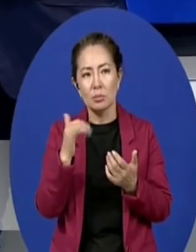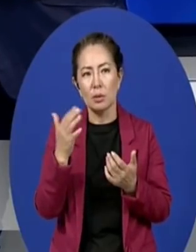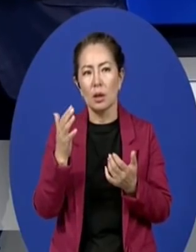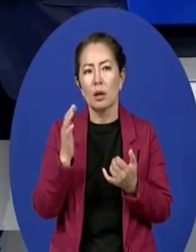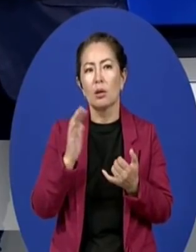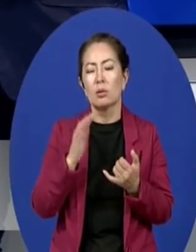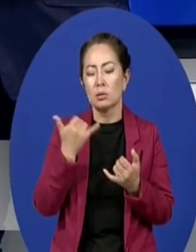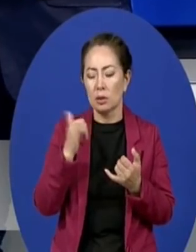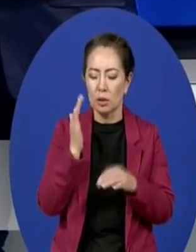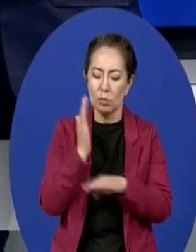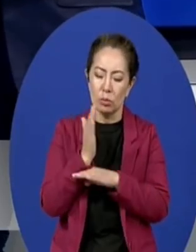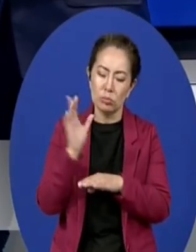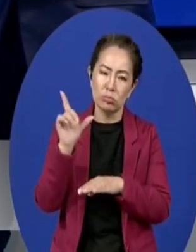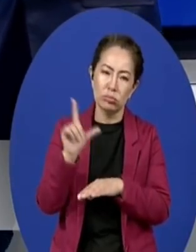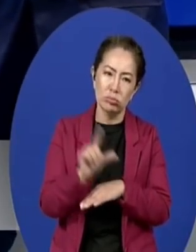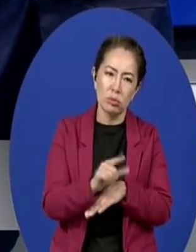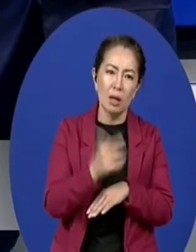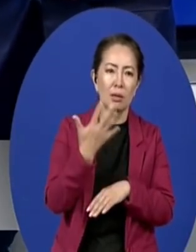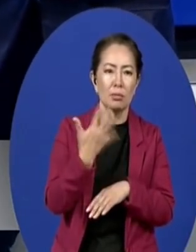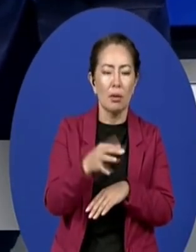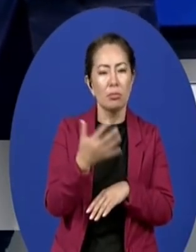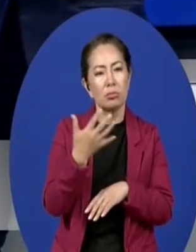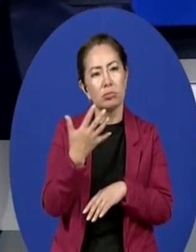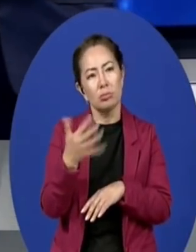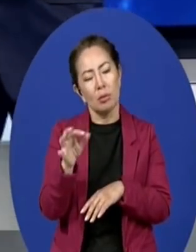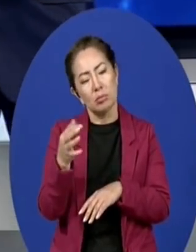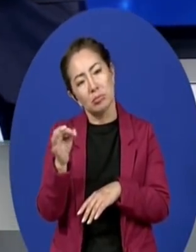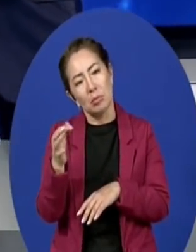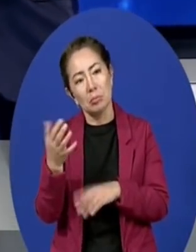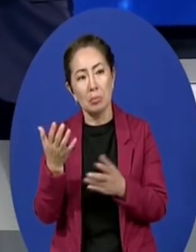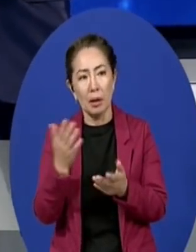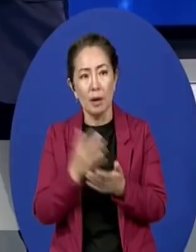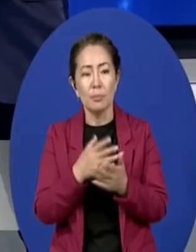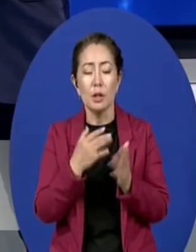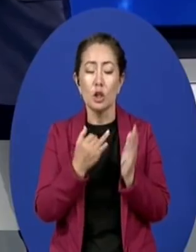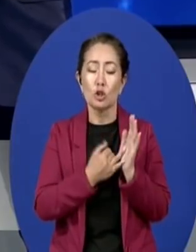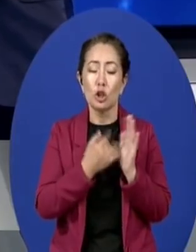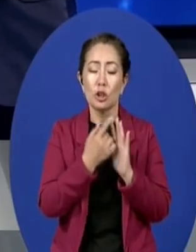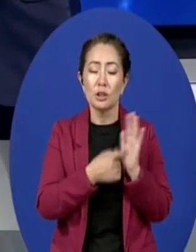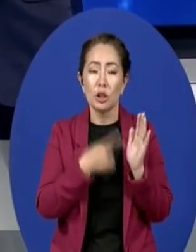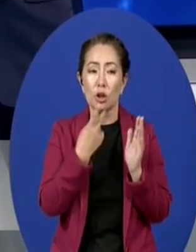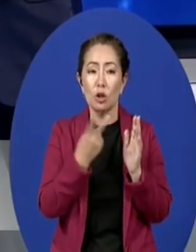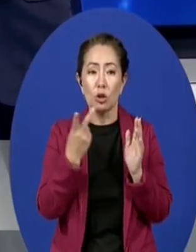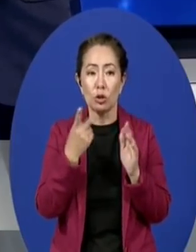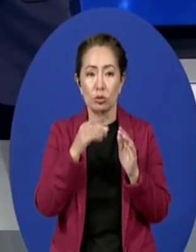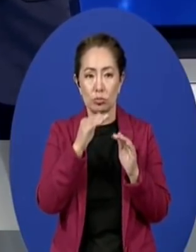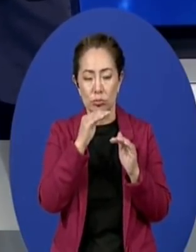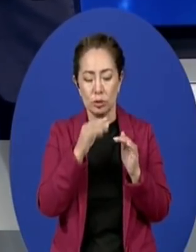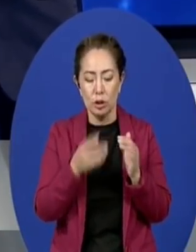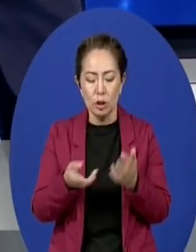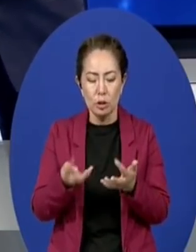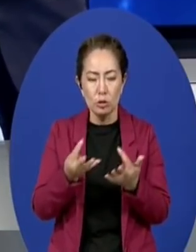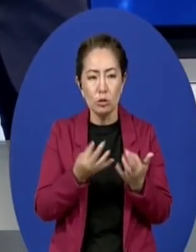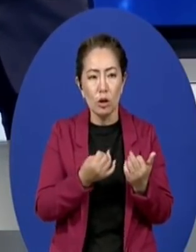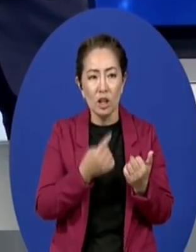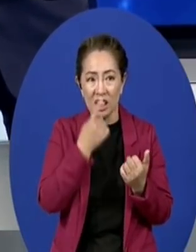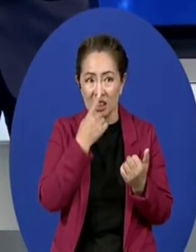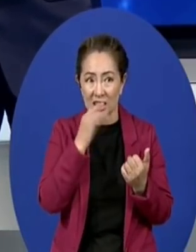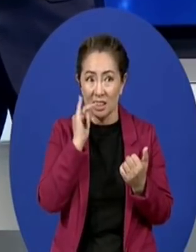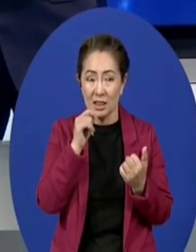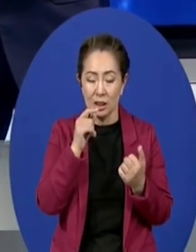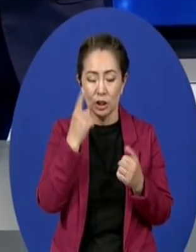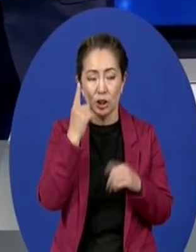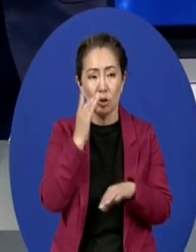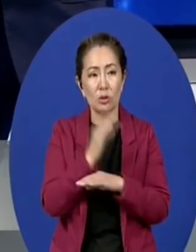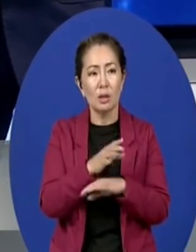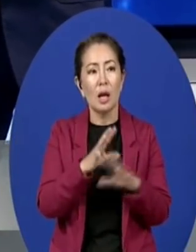сүүлийн бас зарим өдрүүдэд 50 эдтэй юм байгаа. За ер нь бол 7-р сарын 22-ны үед бол ер нь хятадын их газарт